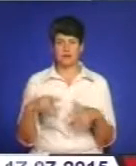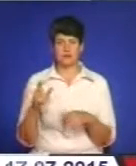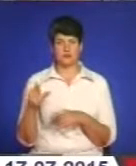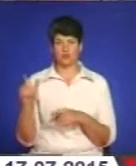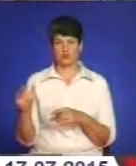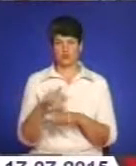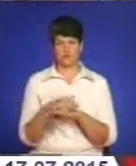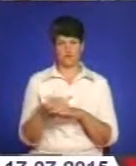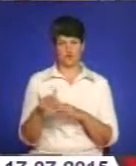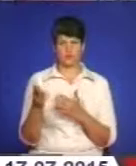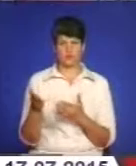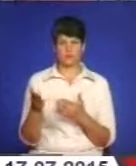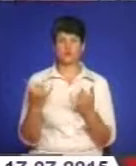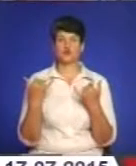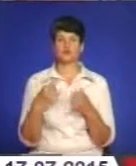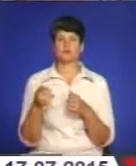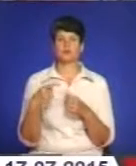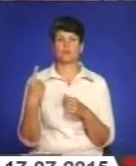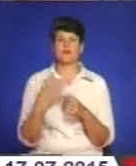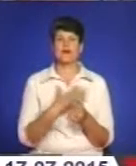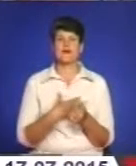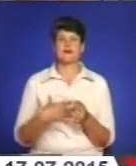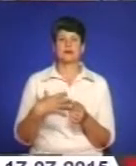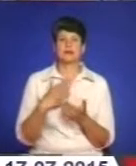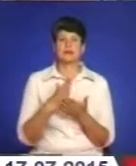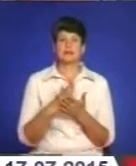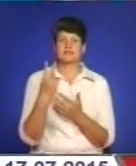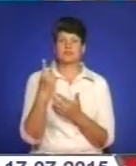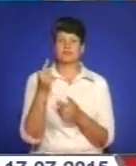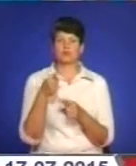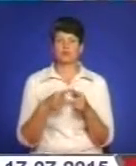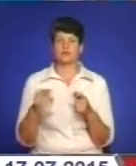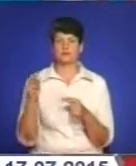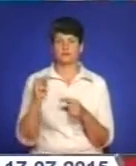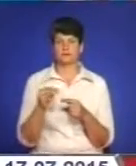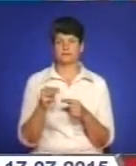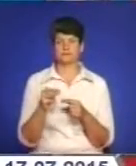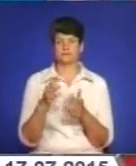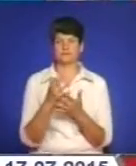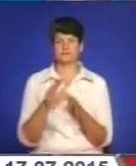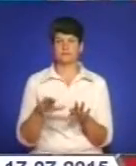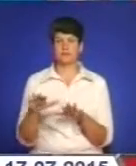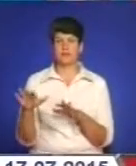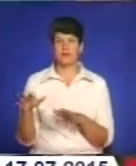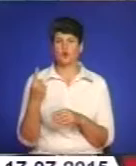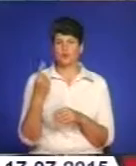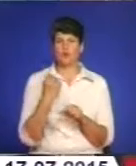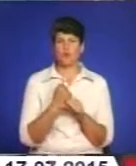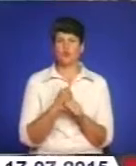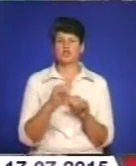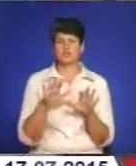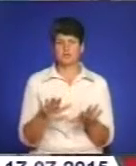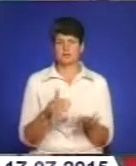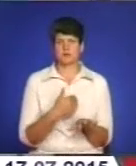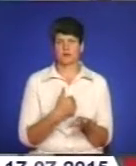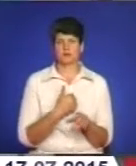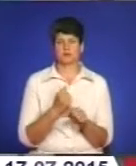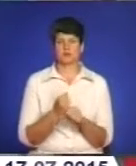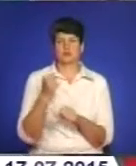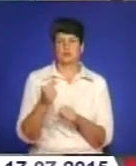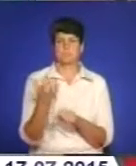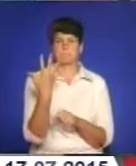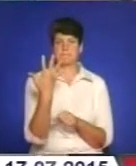вулицю. Сьогодні на Тернопільщині актуальними є майже 2500 вакансій. На одне робоче місце в середньому претендує 5 безробітних.